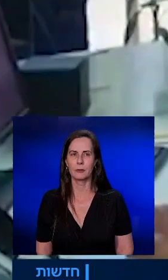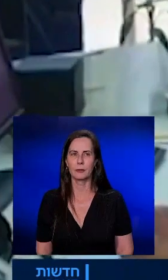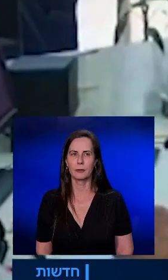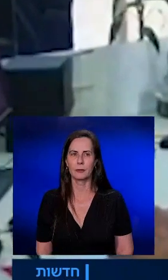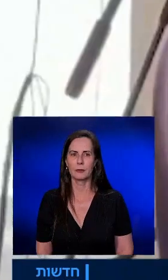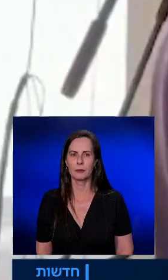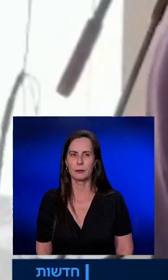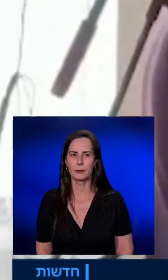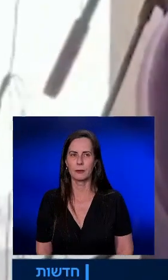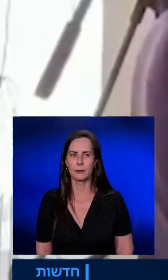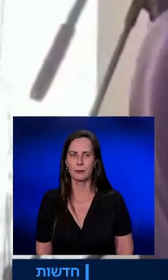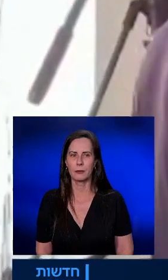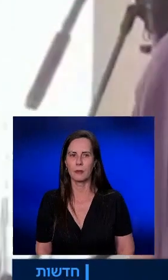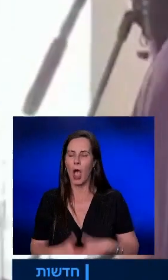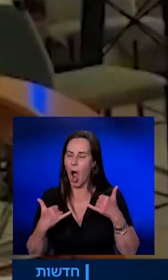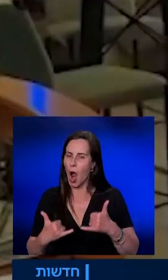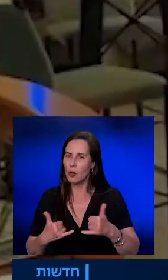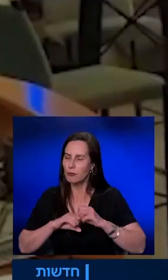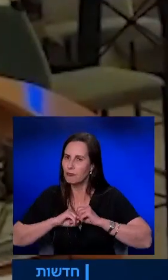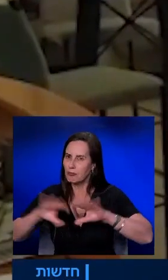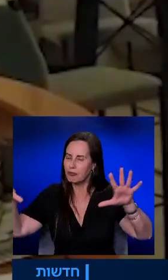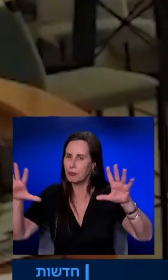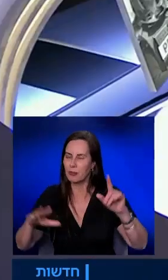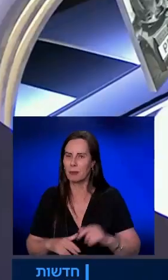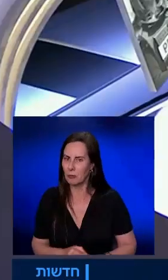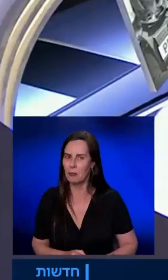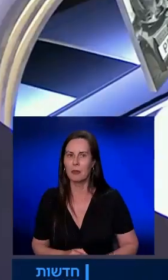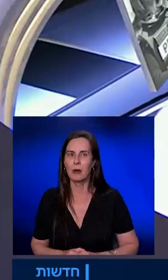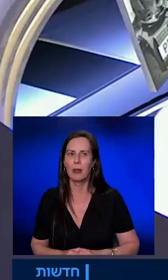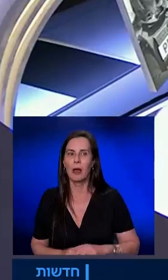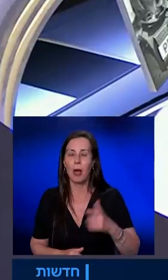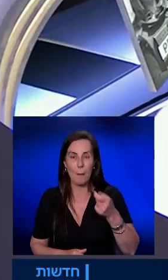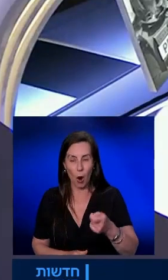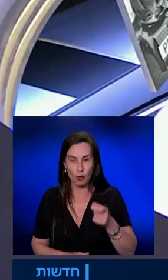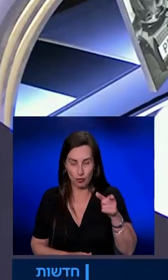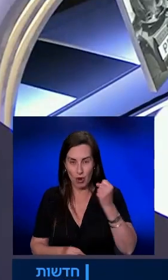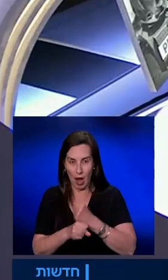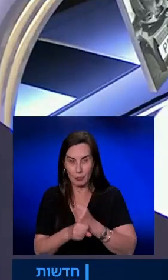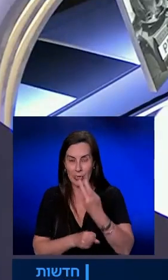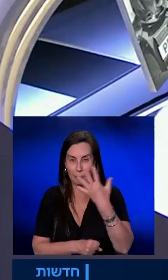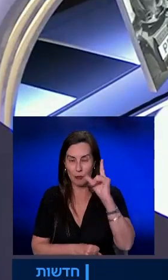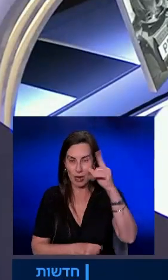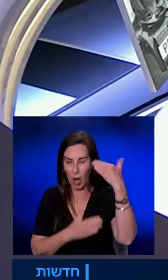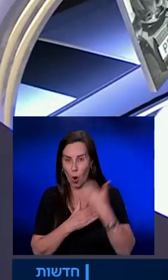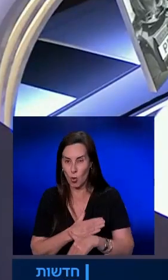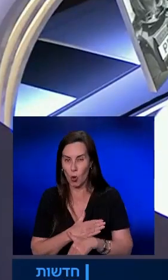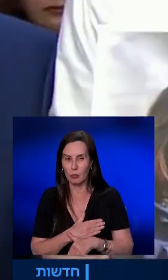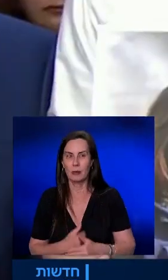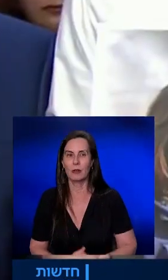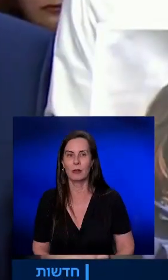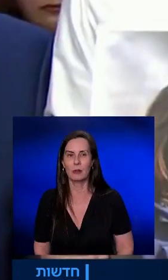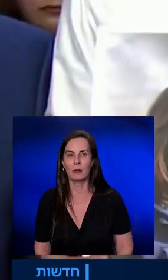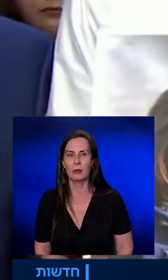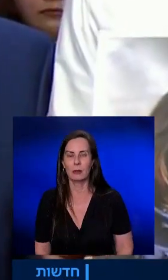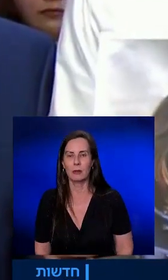על מעמדה אפשר היה ללמוד היום מהדיווח הרחב שהוקדש לה, קודם כל בערוץ שבו עבדה ב-25 השנים האחרונות.